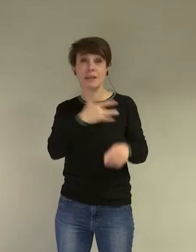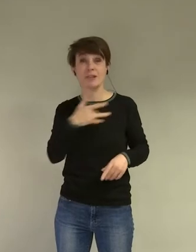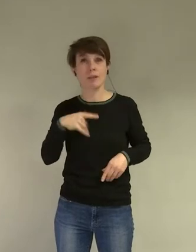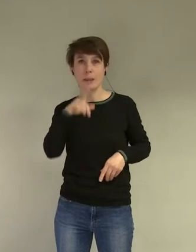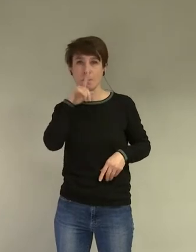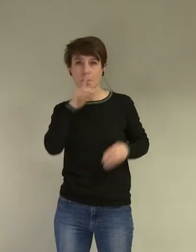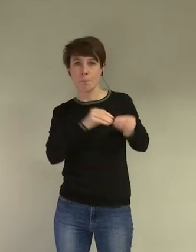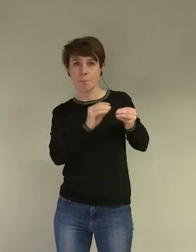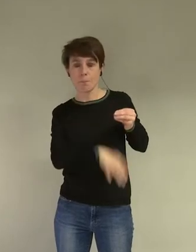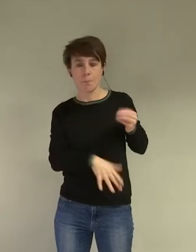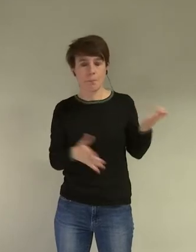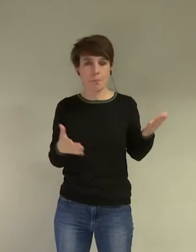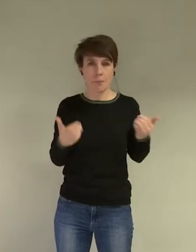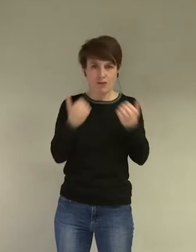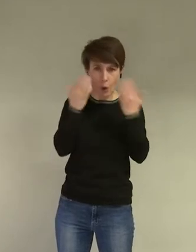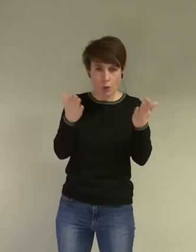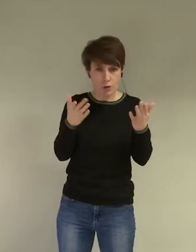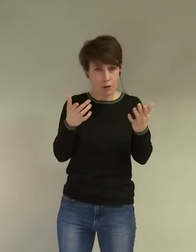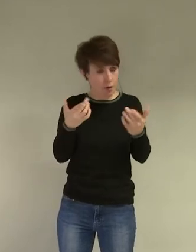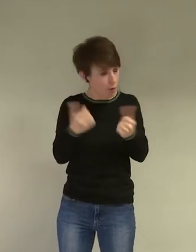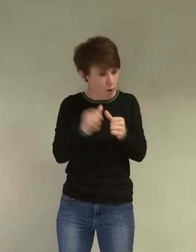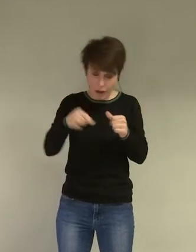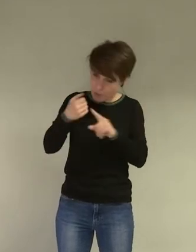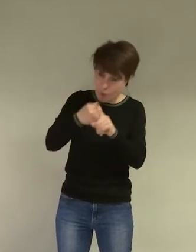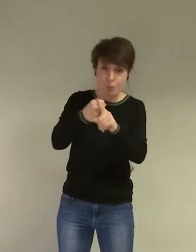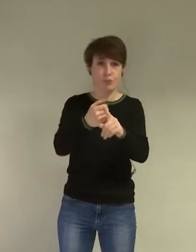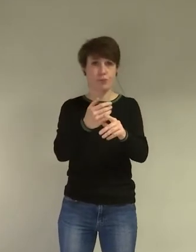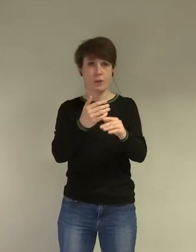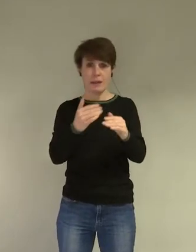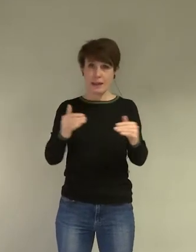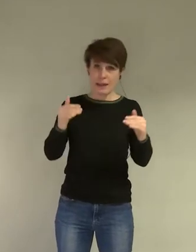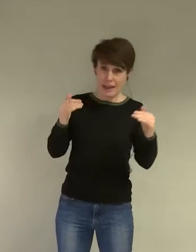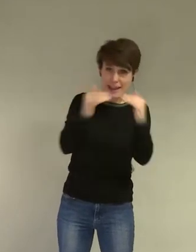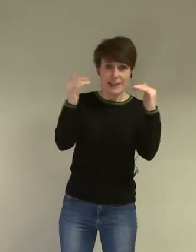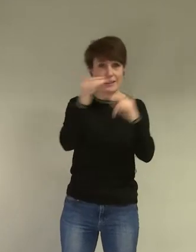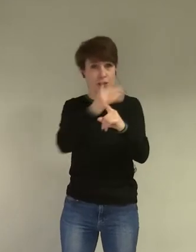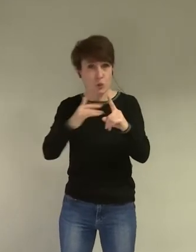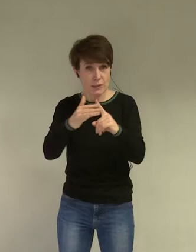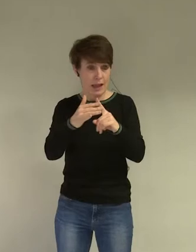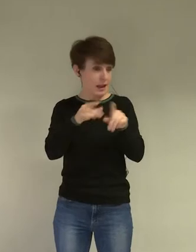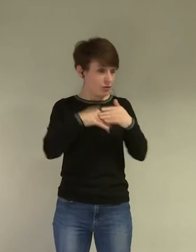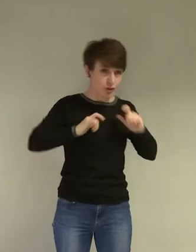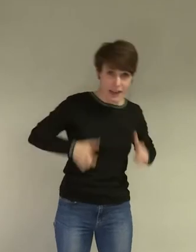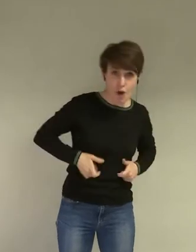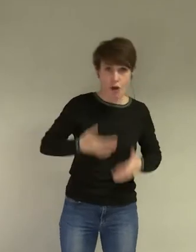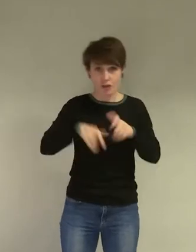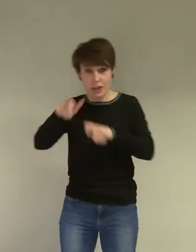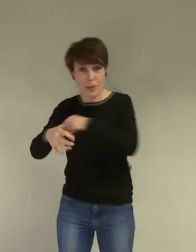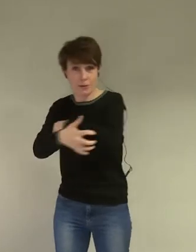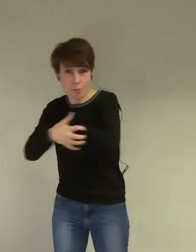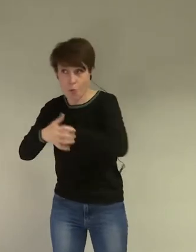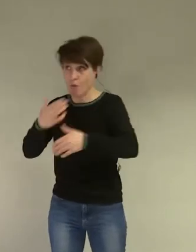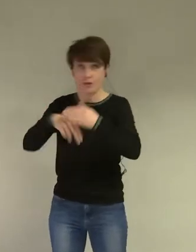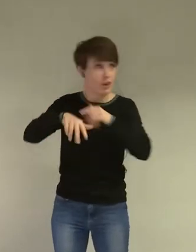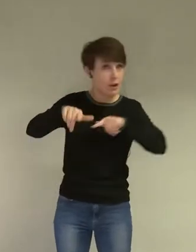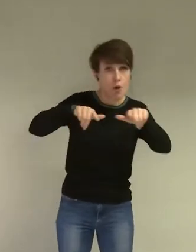mais également des inégalités sociales et territoriales à l'école auprès des publics précaires dans son logement dans les